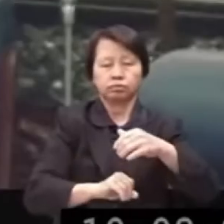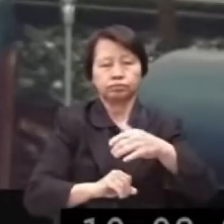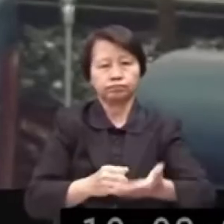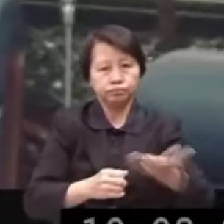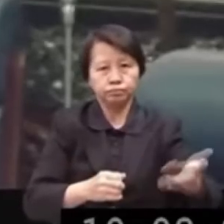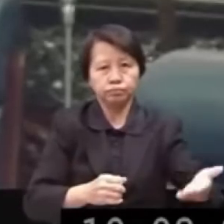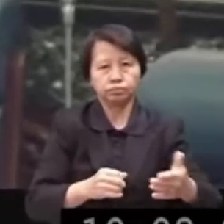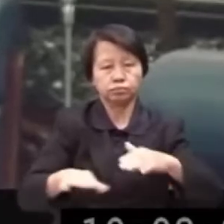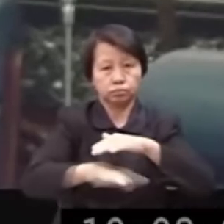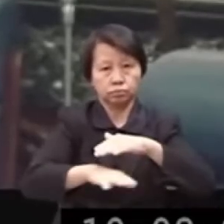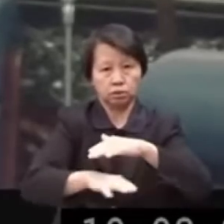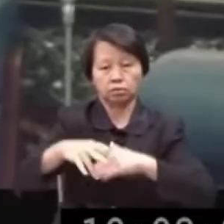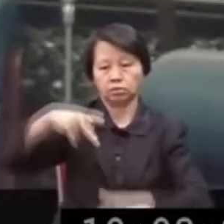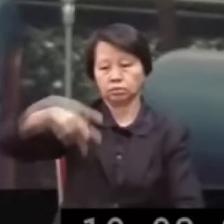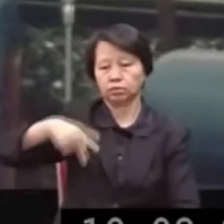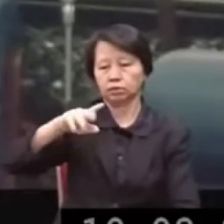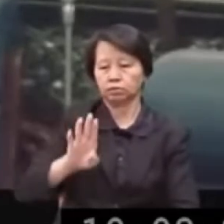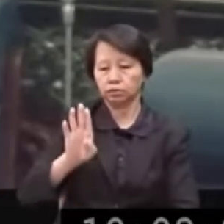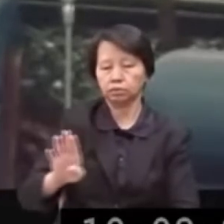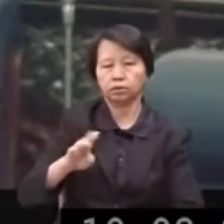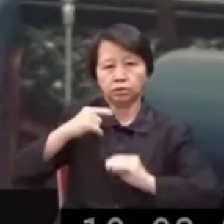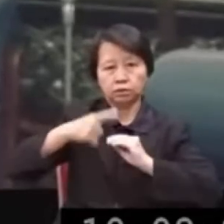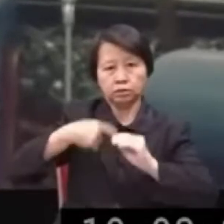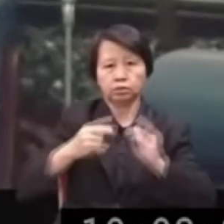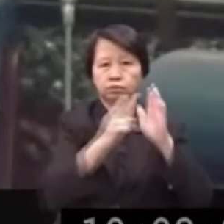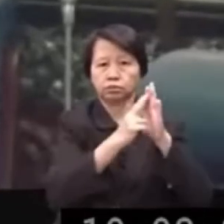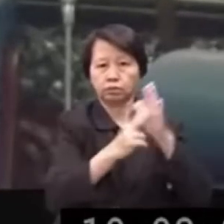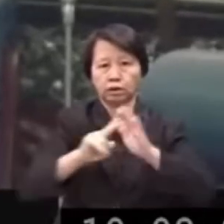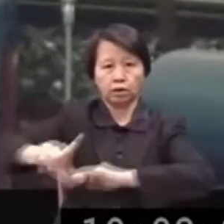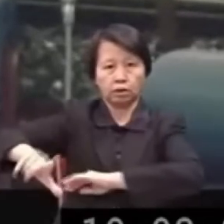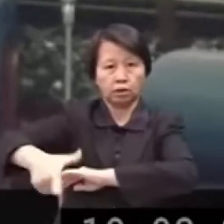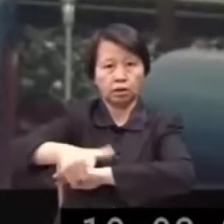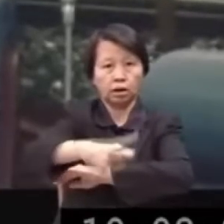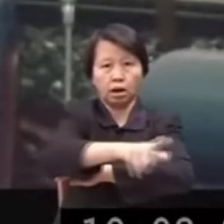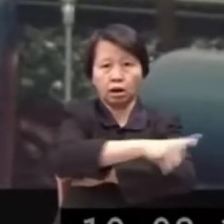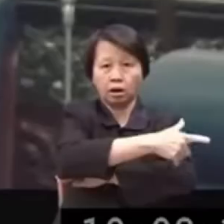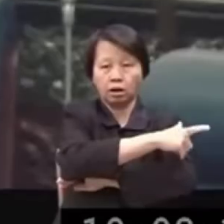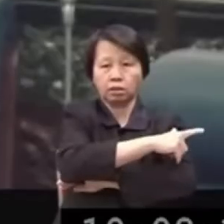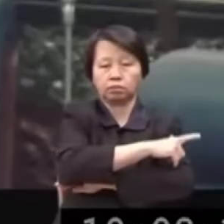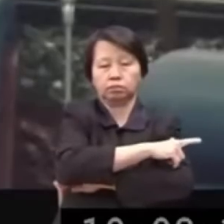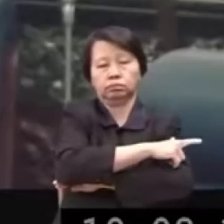konvension pertumbuhan bangsa-bangsa bersatu mengenai undang-undang laut ataupun